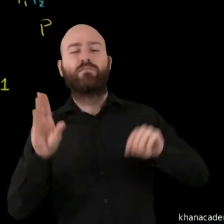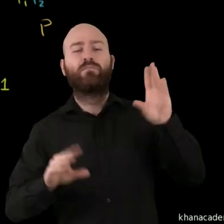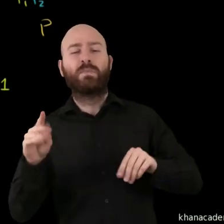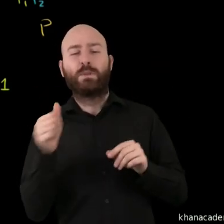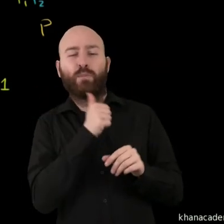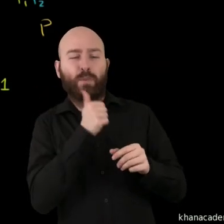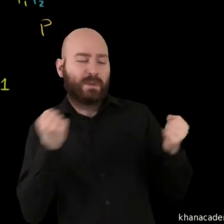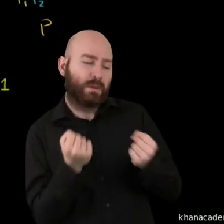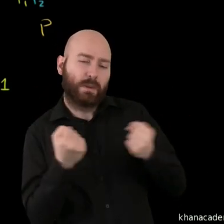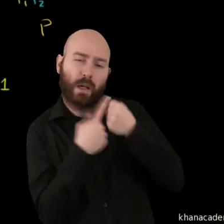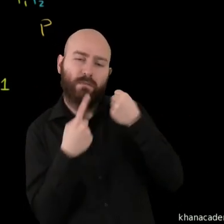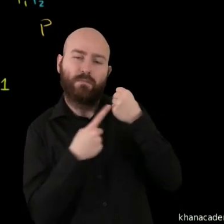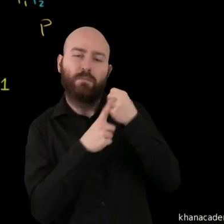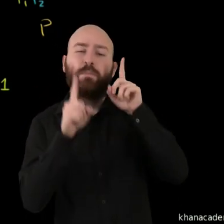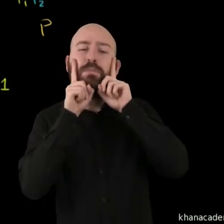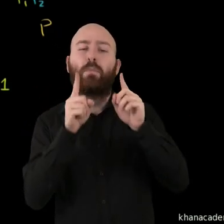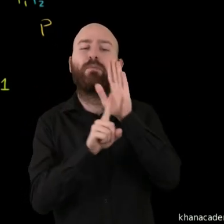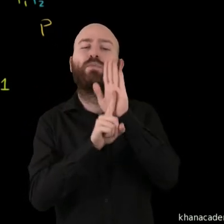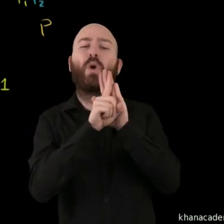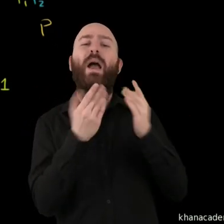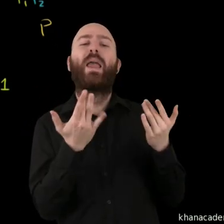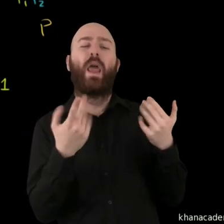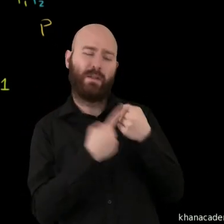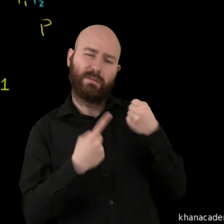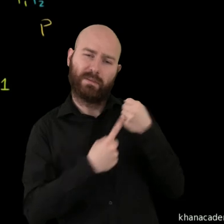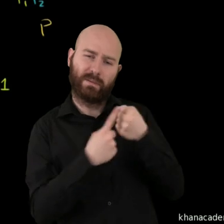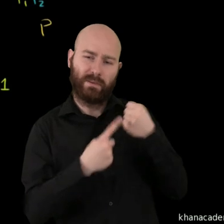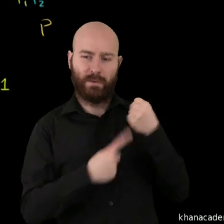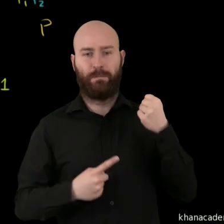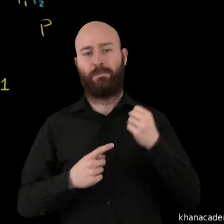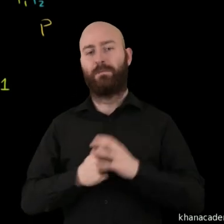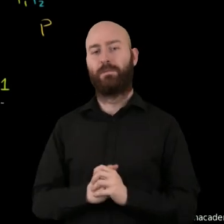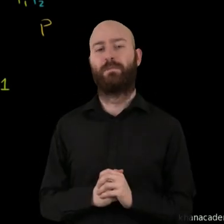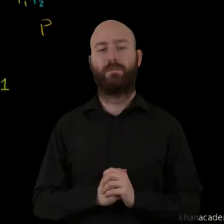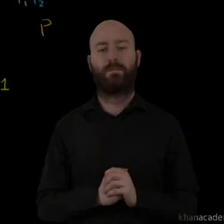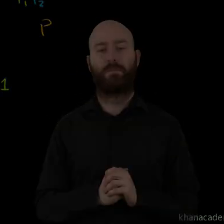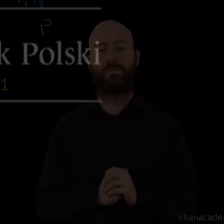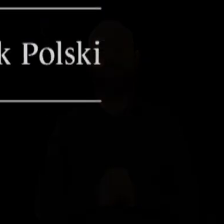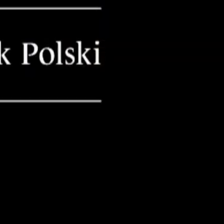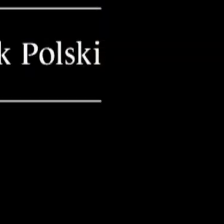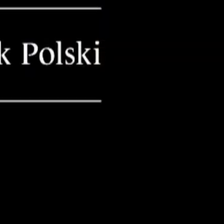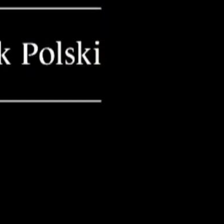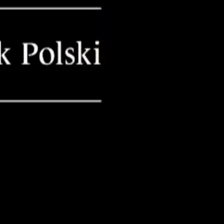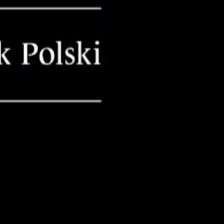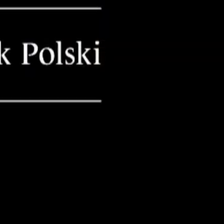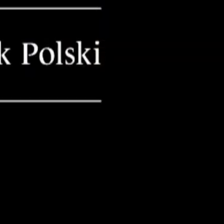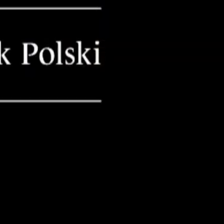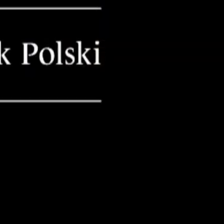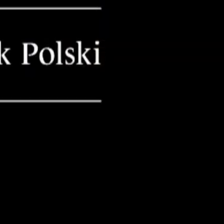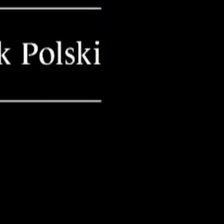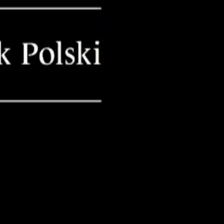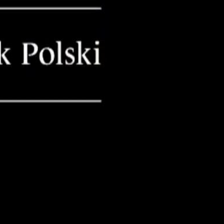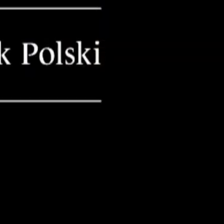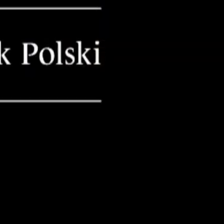dochodu próbują to robić, aby oszacować, jaki był jego rzeczywisty wzrost. Dziękujemy. Dziękujemy. Dziękuję